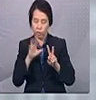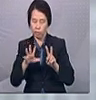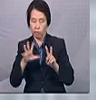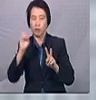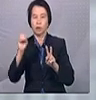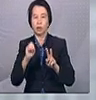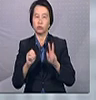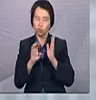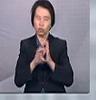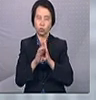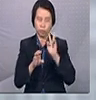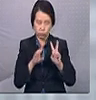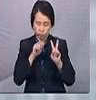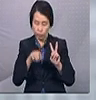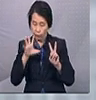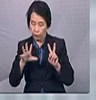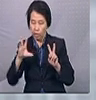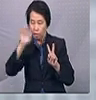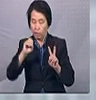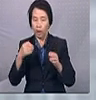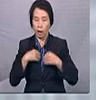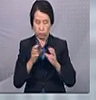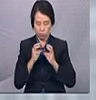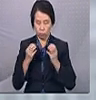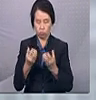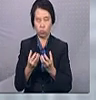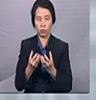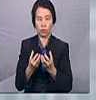contohnya, 2.5, kalau kita ada kumpulan tablik yang